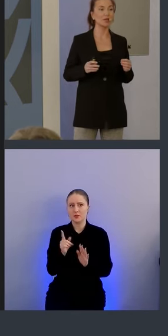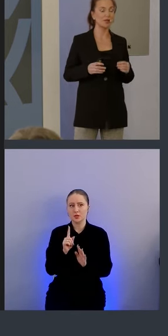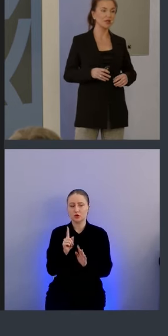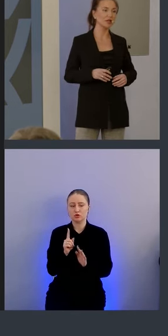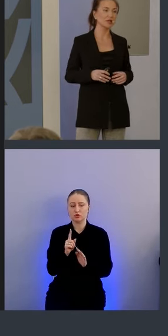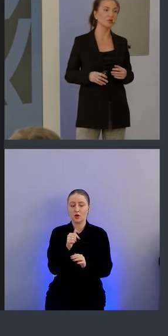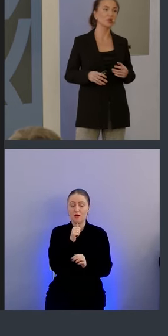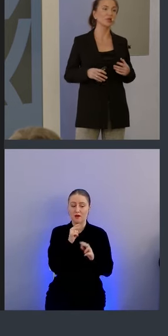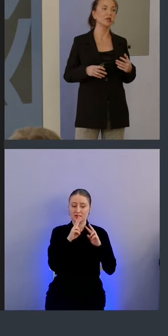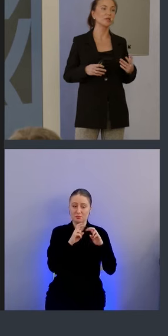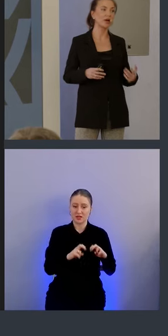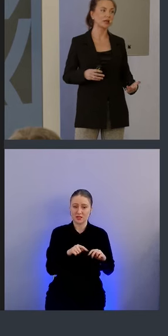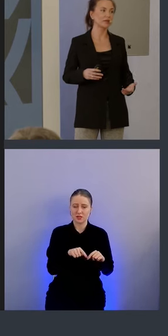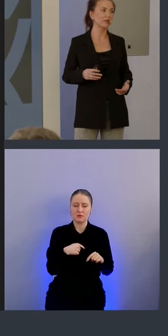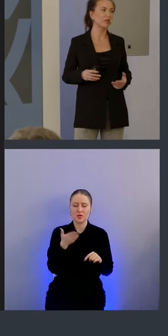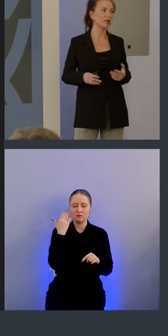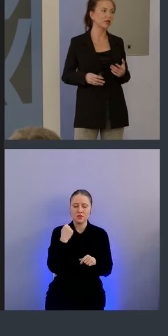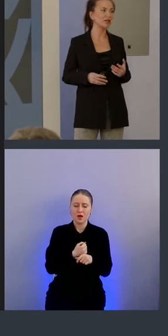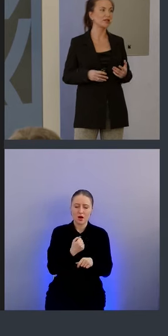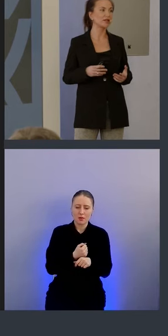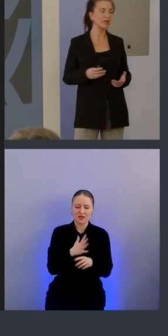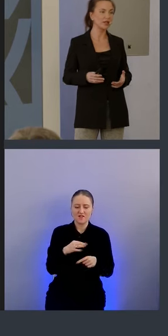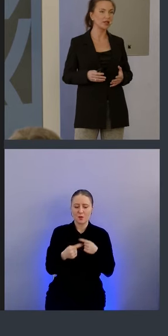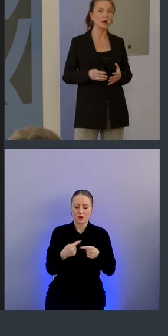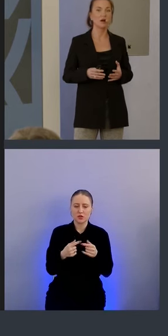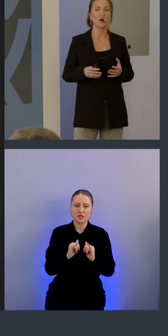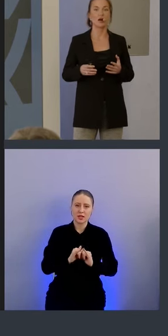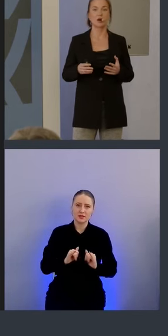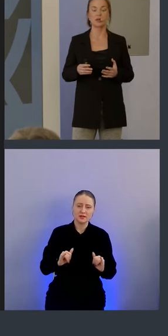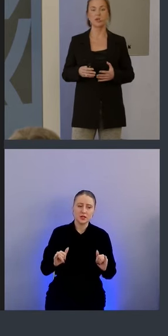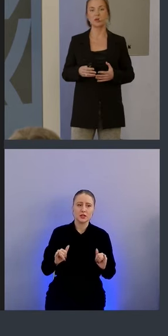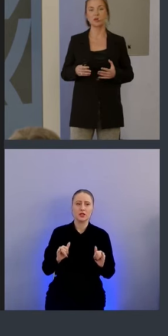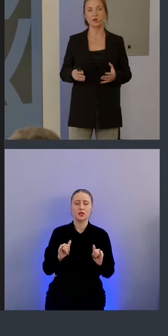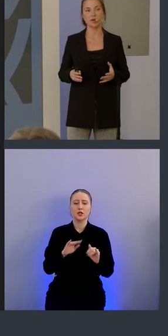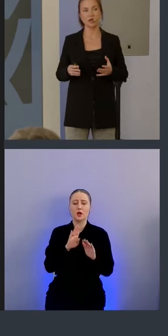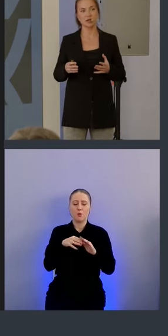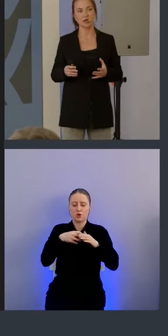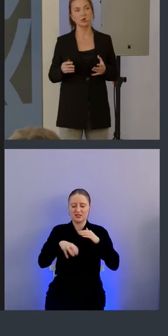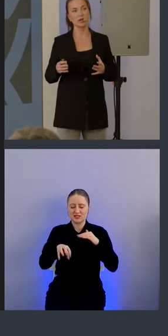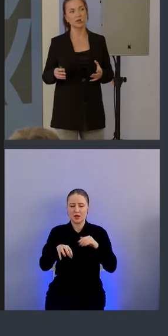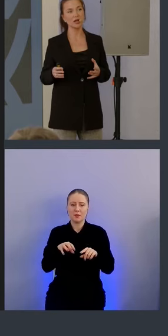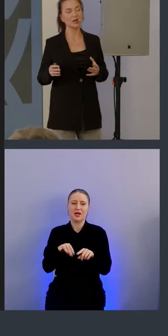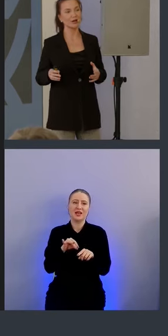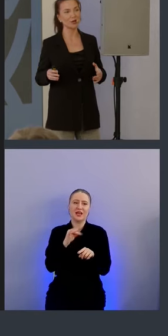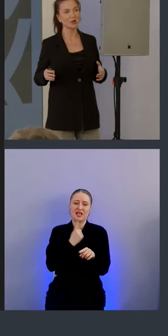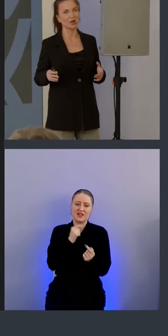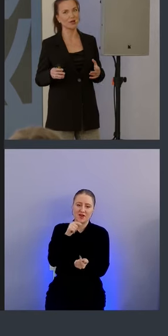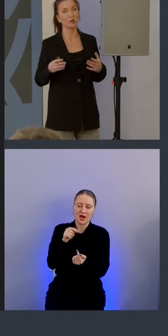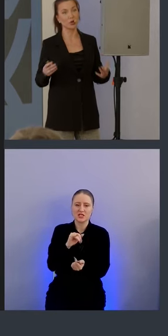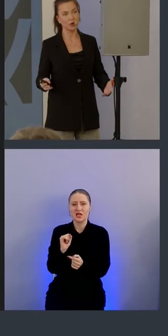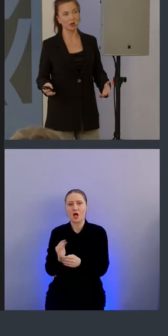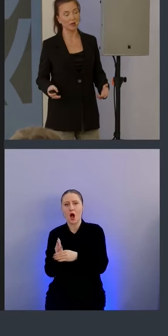та экспертиза, которую мы нарабатываем в процессе развития подсистемы идентификации и аутентификации, она